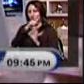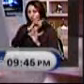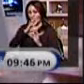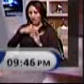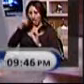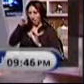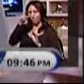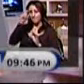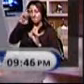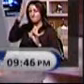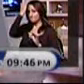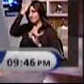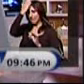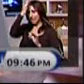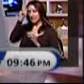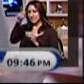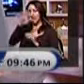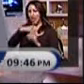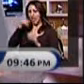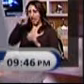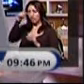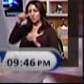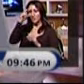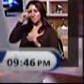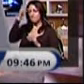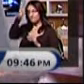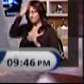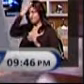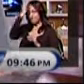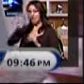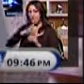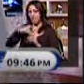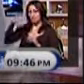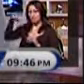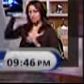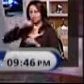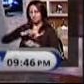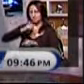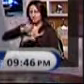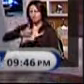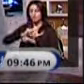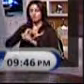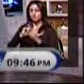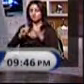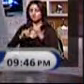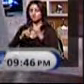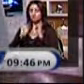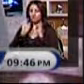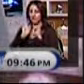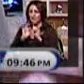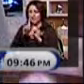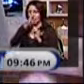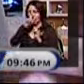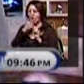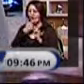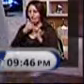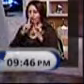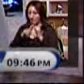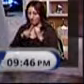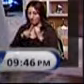عارف ان انا لما بنتخب الدكتور البلدعي رئيسا، لا ده انا بنتخب حمدين اللي هو العداله الاجتماعيه وبنتخب خالد